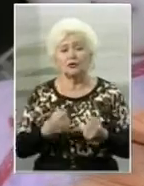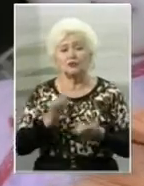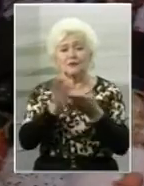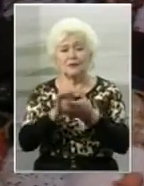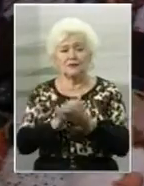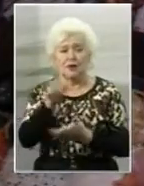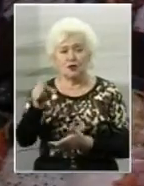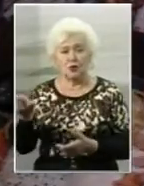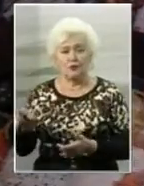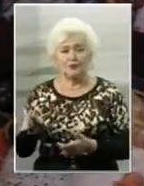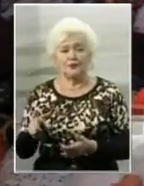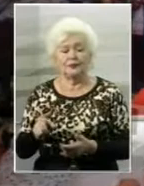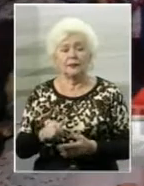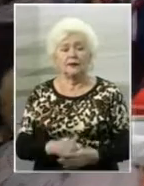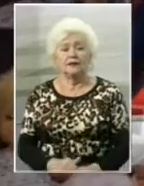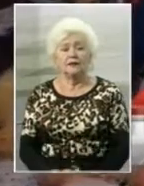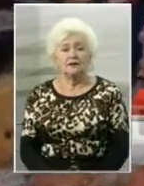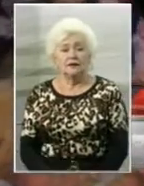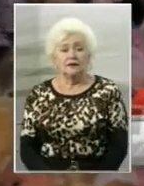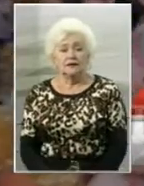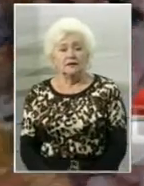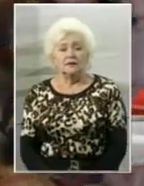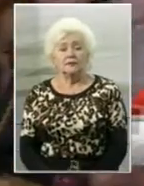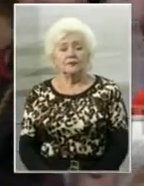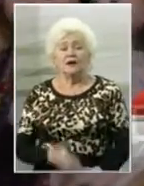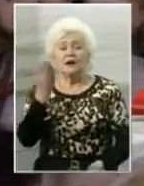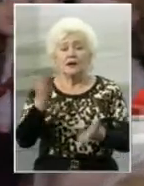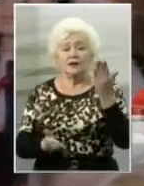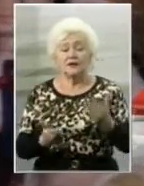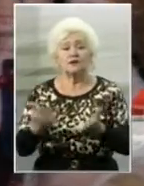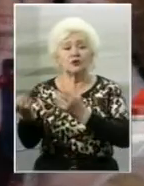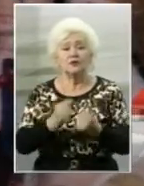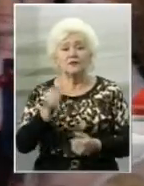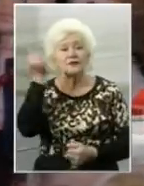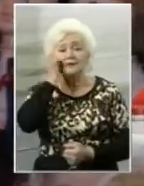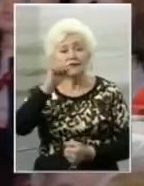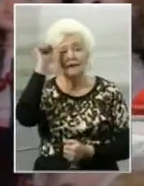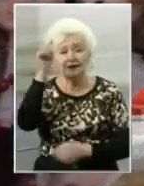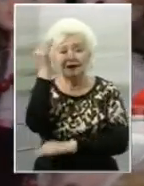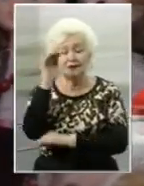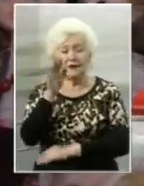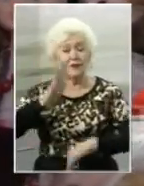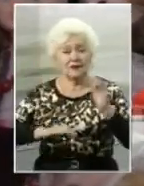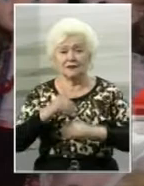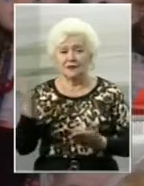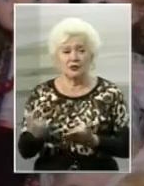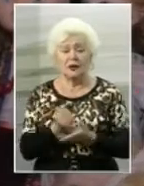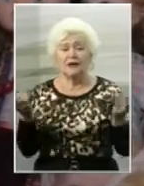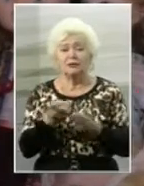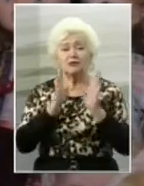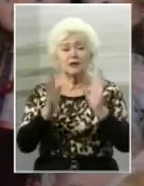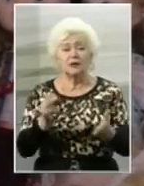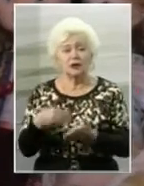знайомим. Якщо брати за всіх старих кукол. Якщо брати зовсім старих ляльок, їх практично не знайдеш. Треба лише